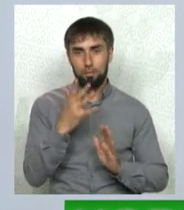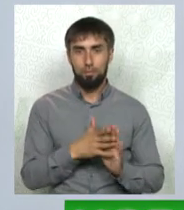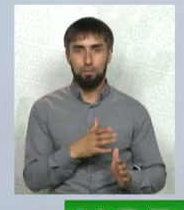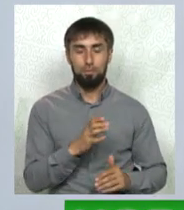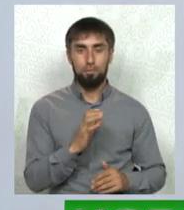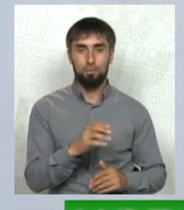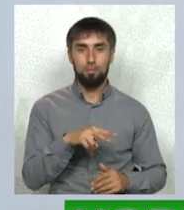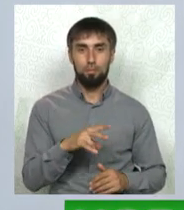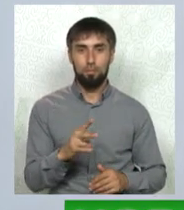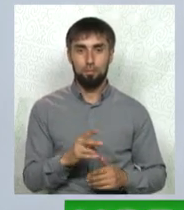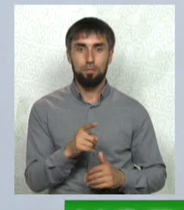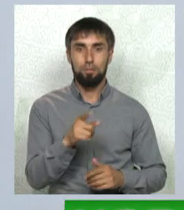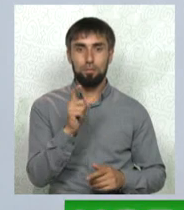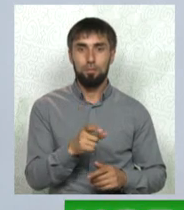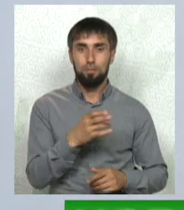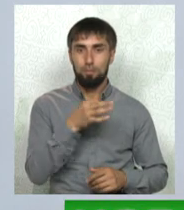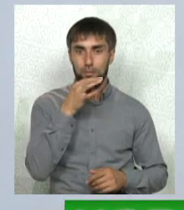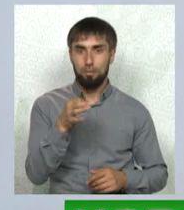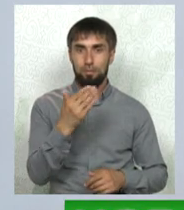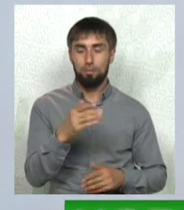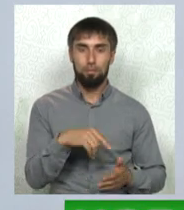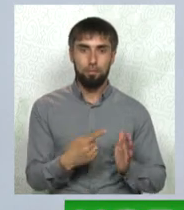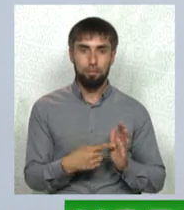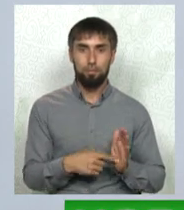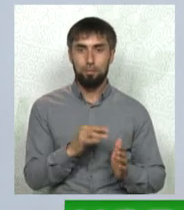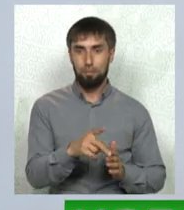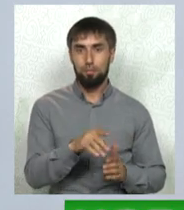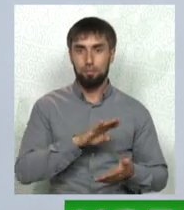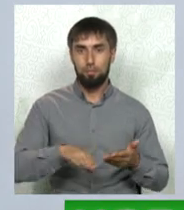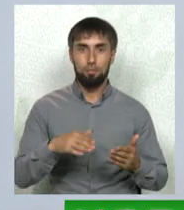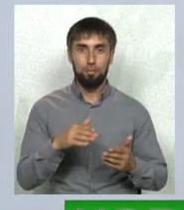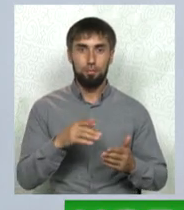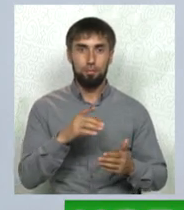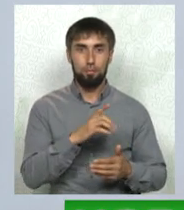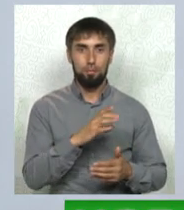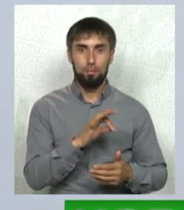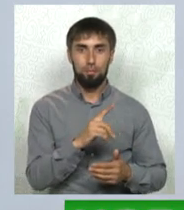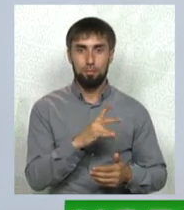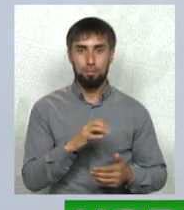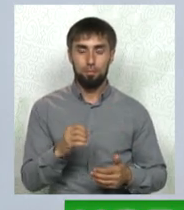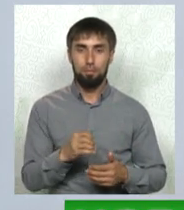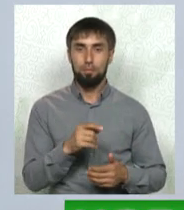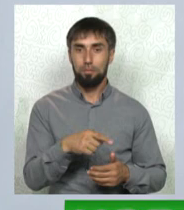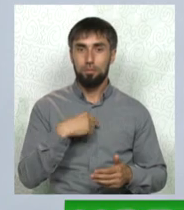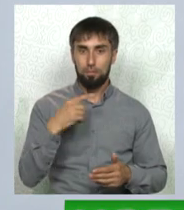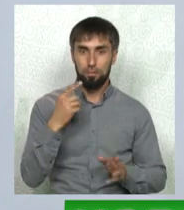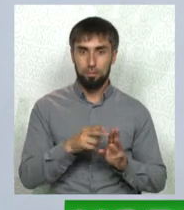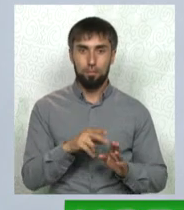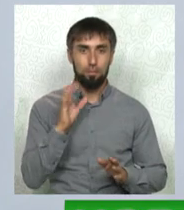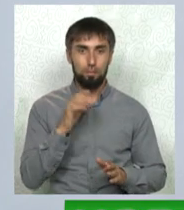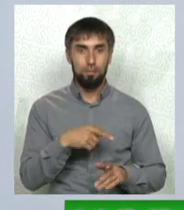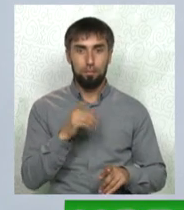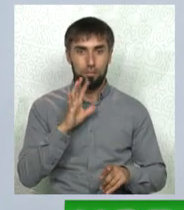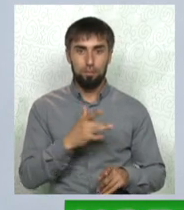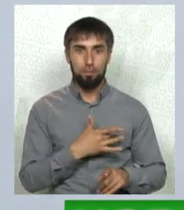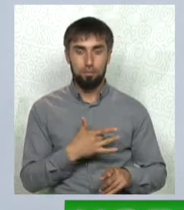СЛР – это просто человек не отвечает на ваши вопросы, значит, он без сознания. То есть мы его слушаем, мы не